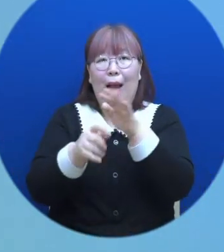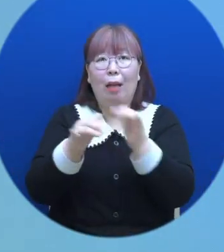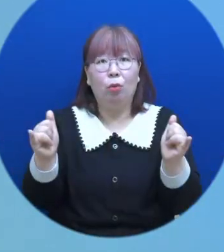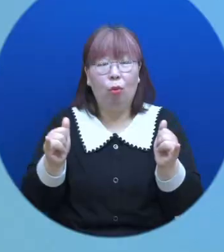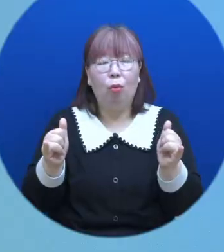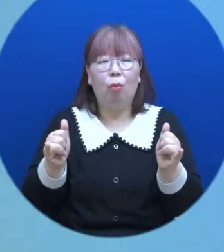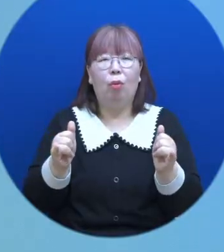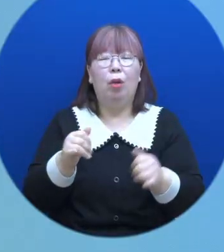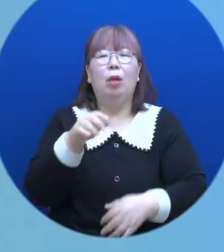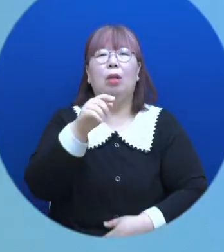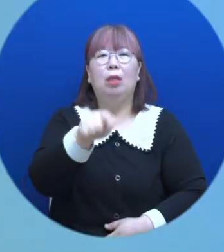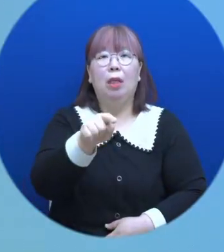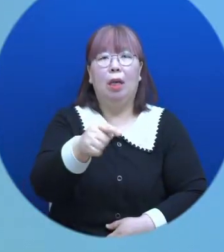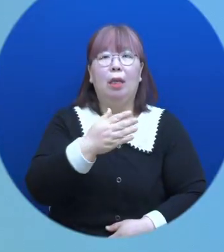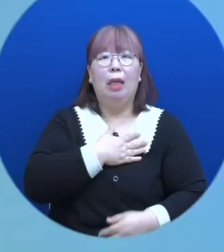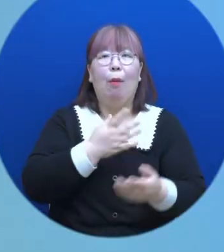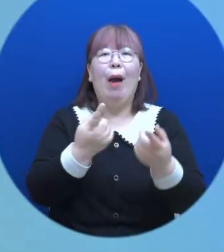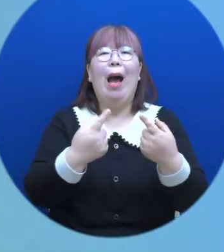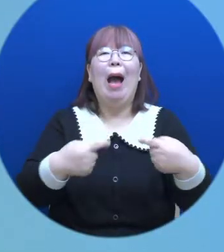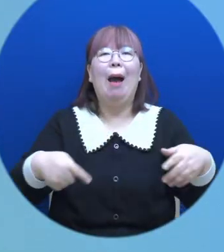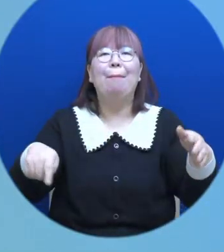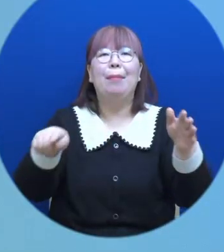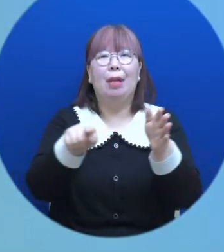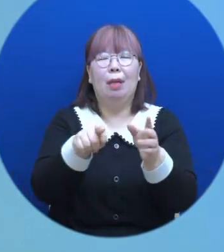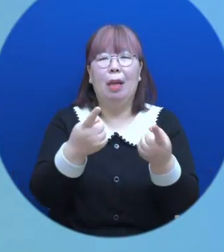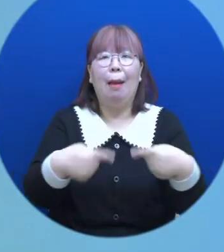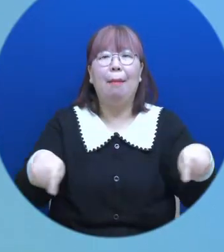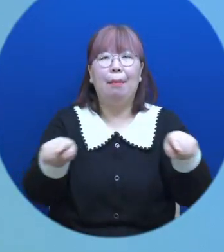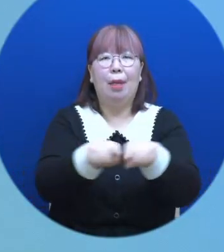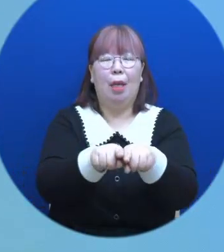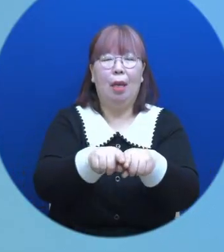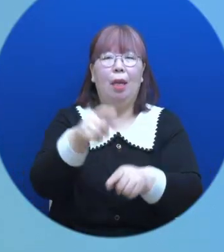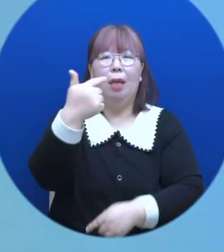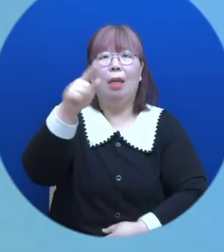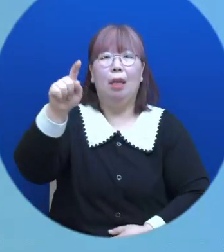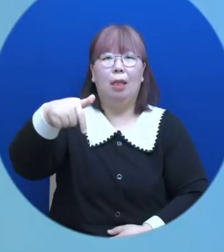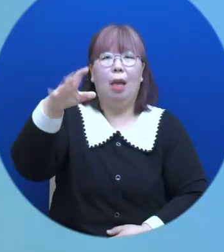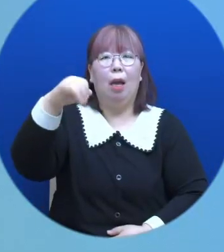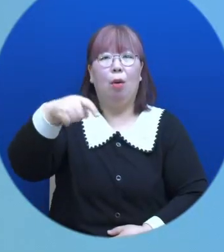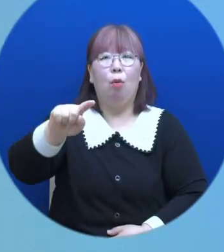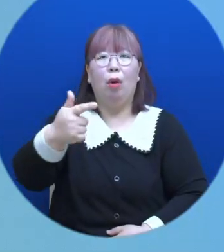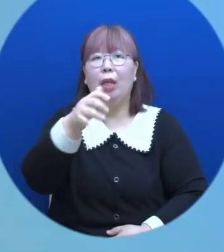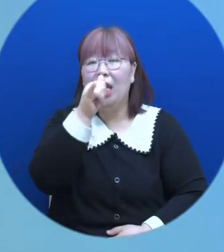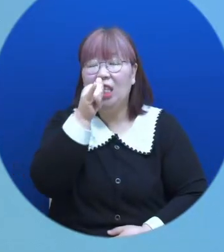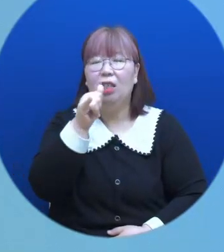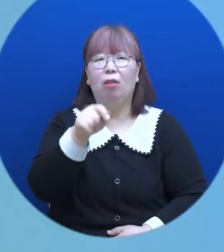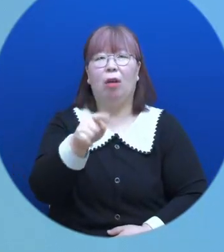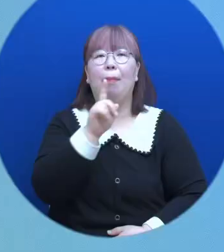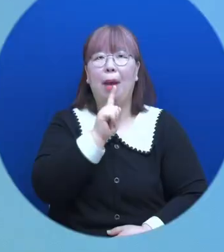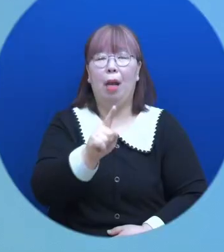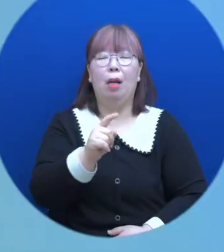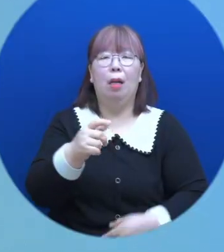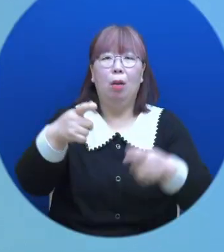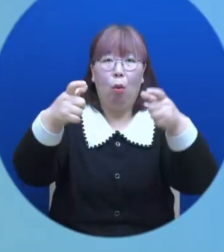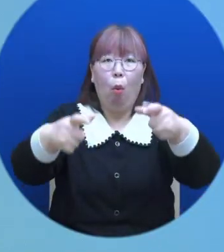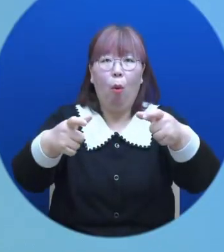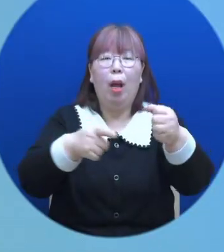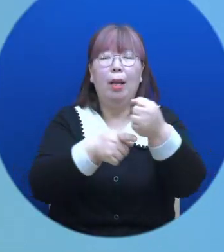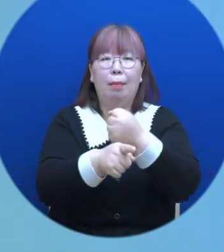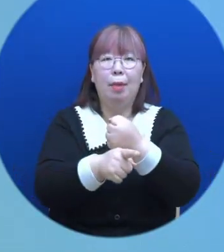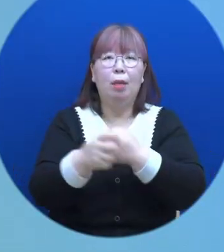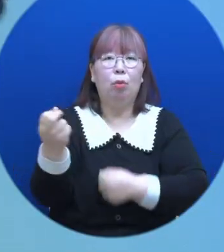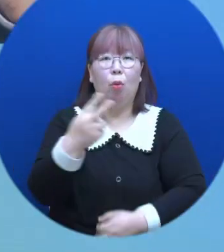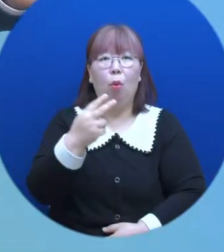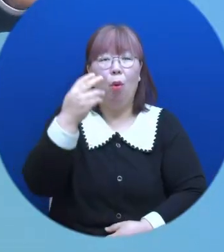함께 낙원이 있으리라. 공간적 천국을 말하고 있습니다. 계시록 21장에 보면